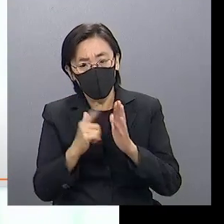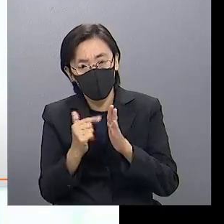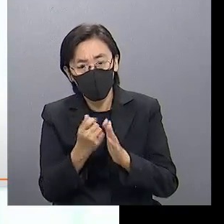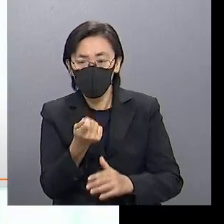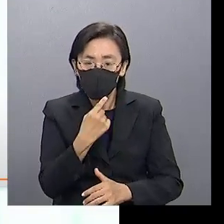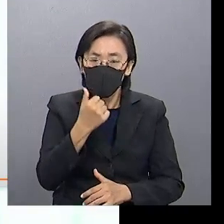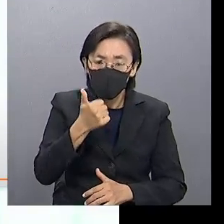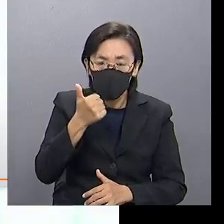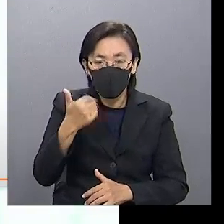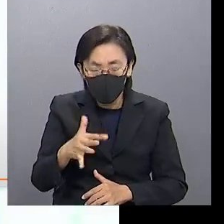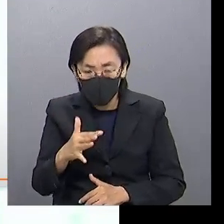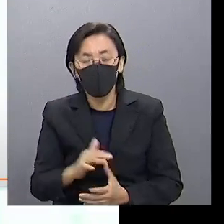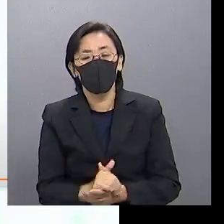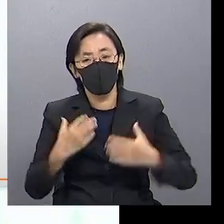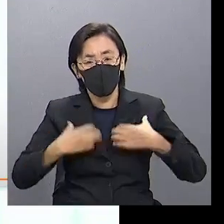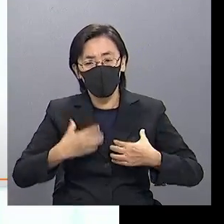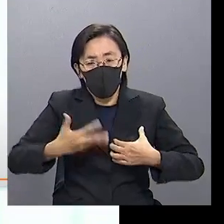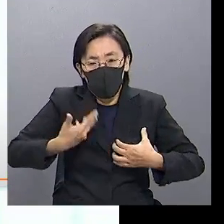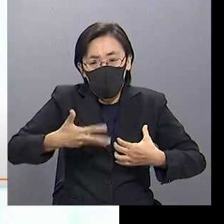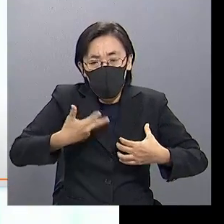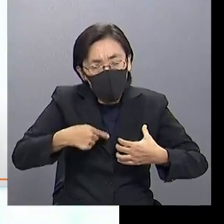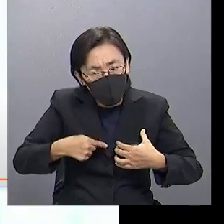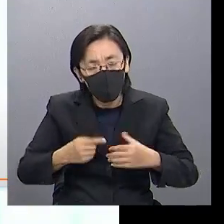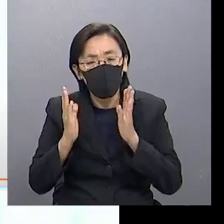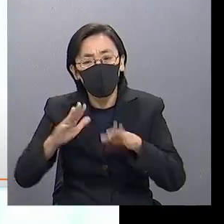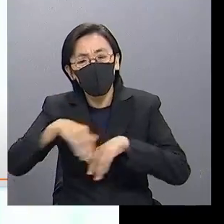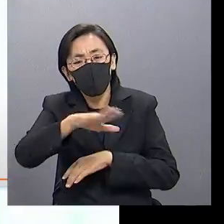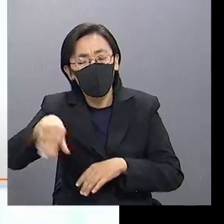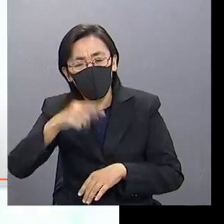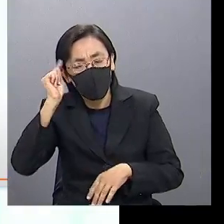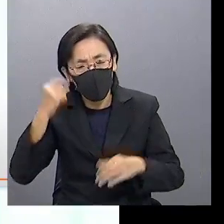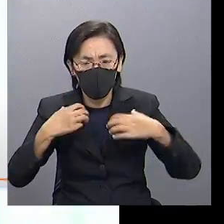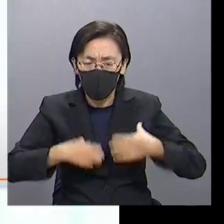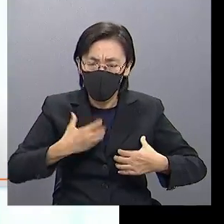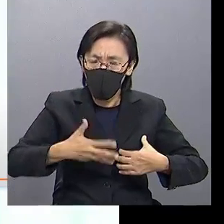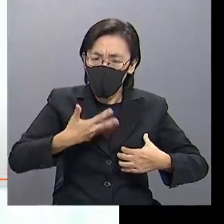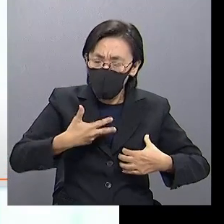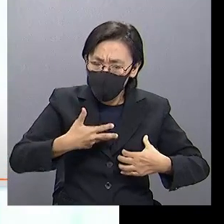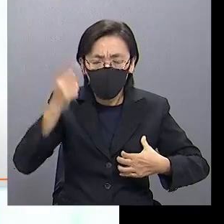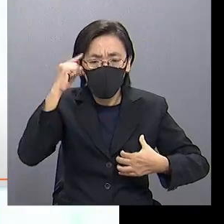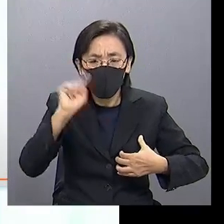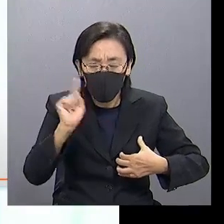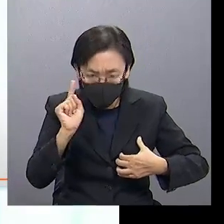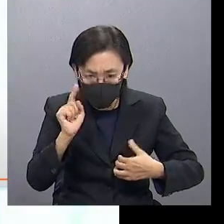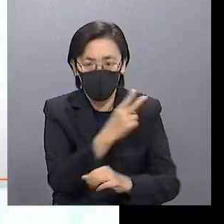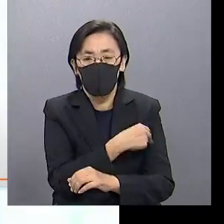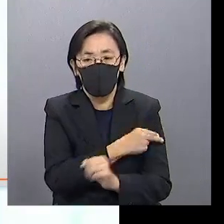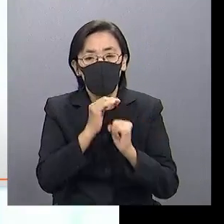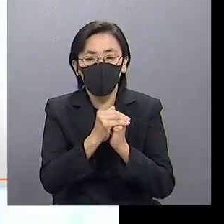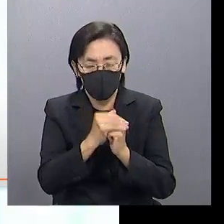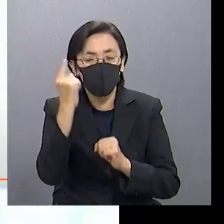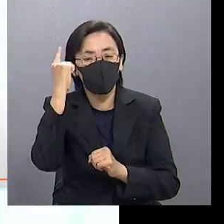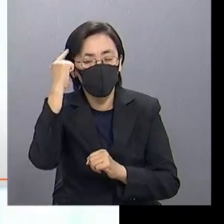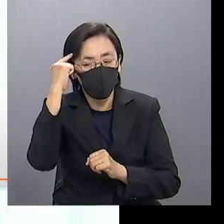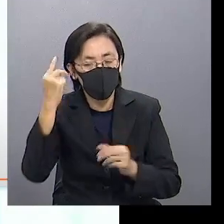็นตอดร้อนอะไรอย่างนี้คือคนทั่วไปยมสามารทจะไปวทธิจัเองได้ส่วนทจะระบุเป็